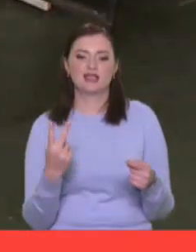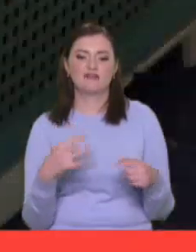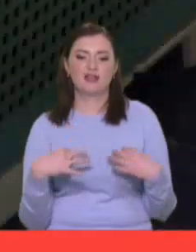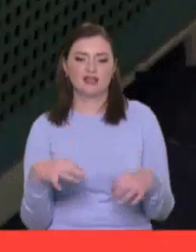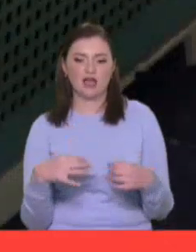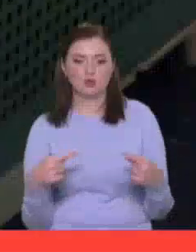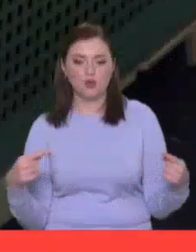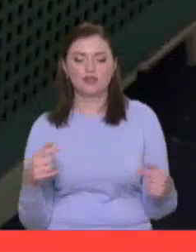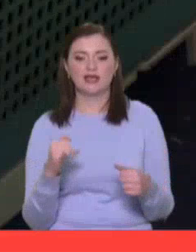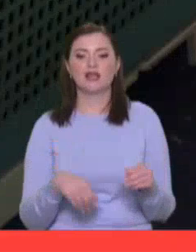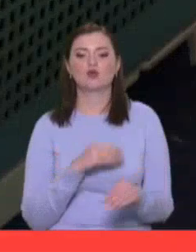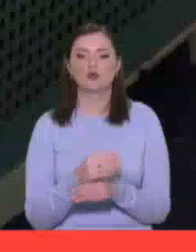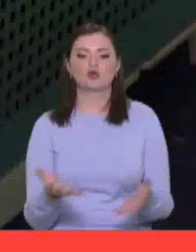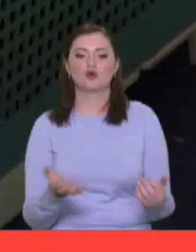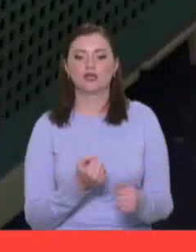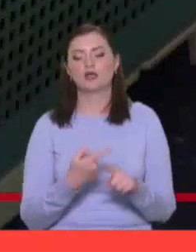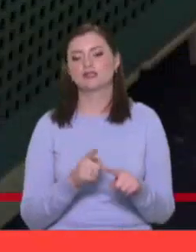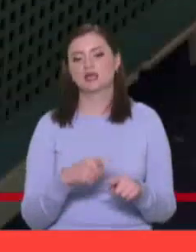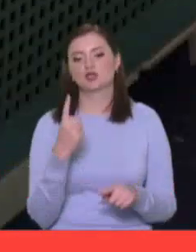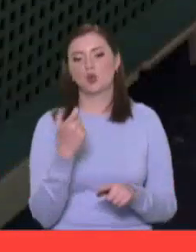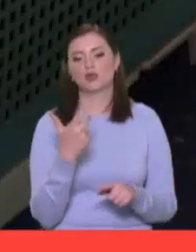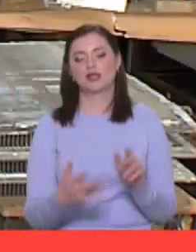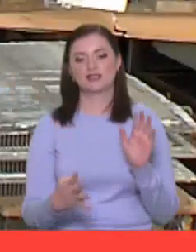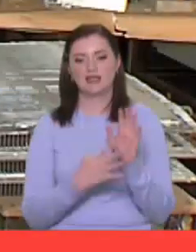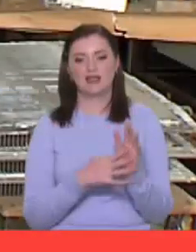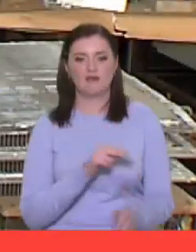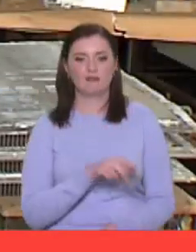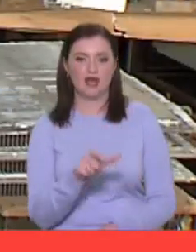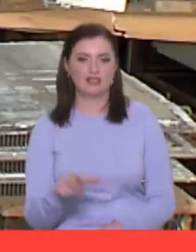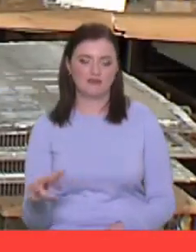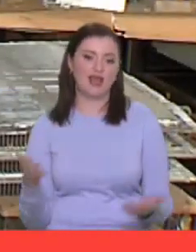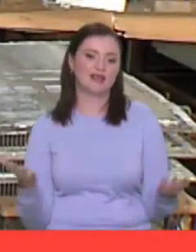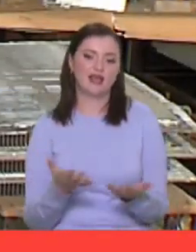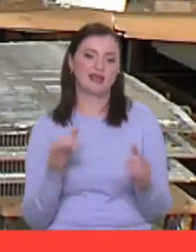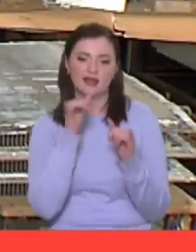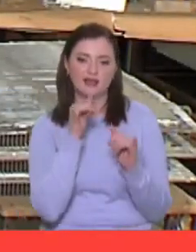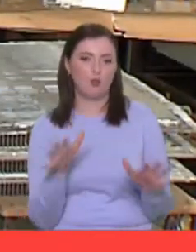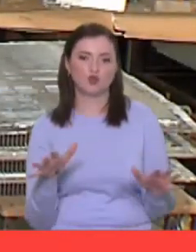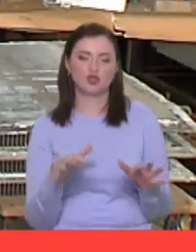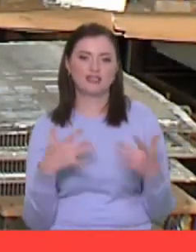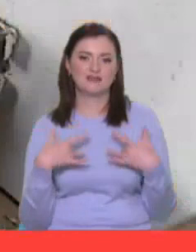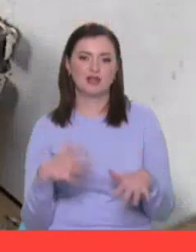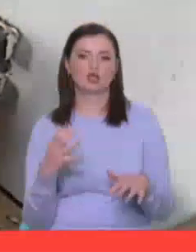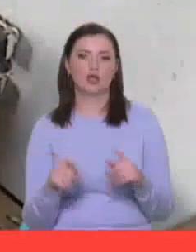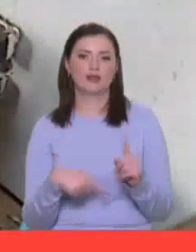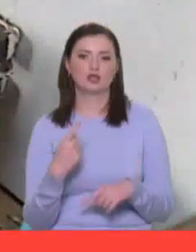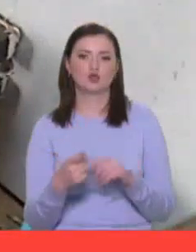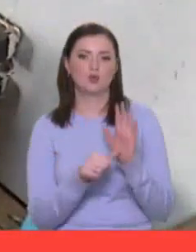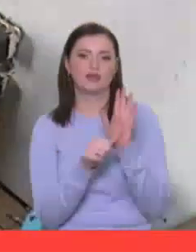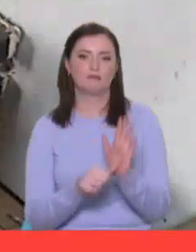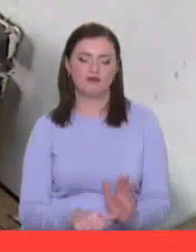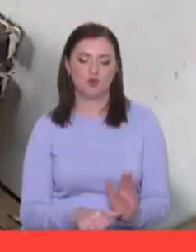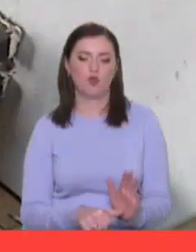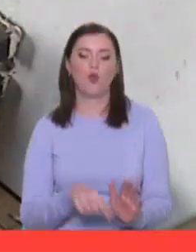на додачу отримує якраз оцих 139 працівників, яких не можна звільняти ще наступних півроку, тобто